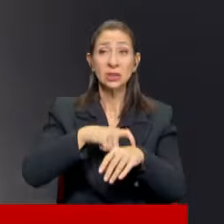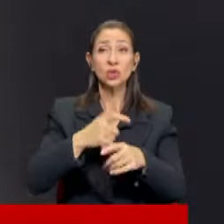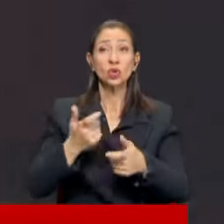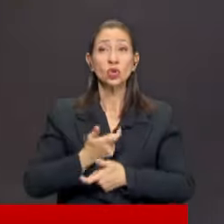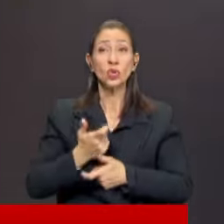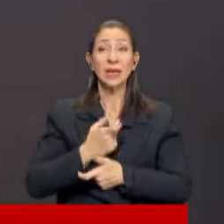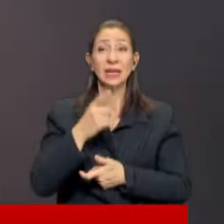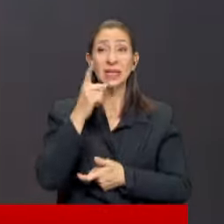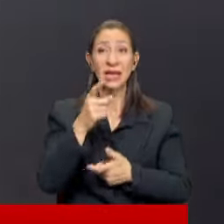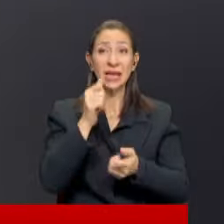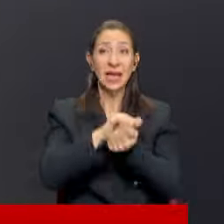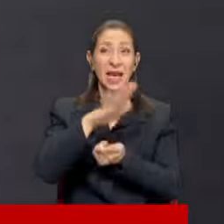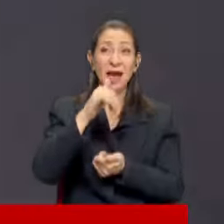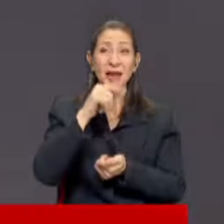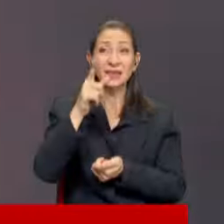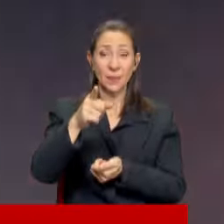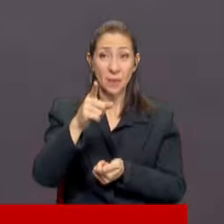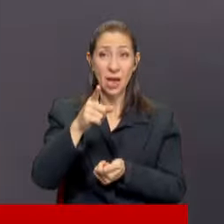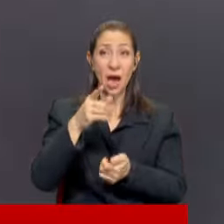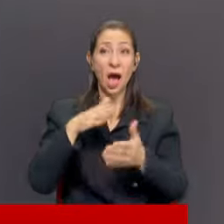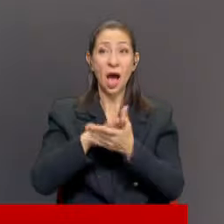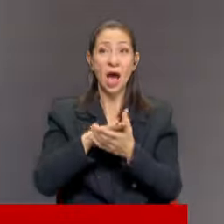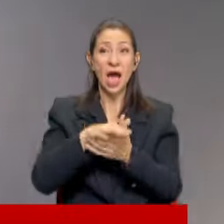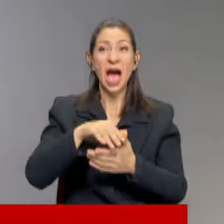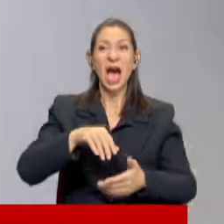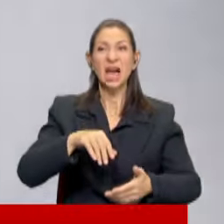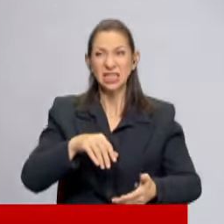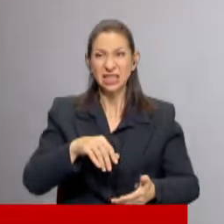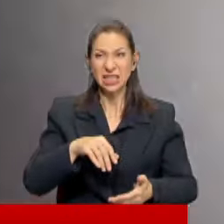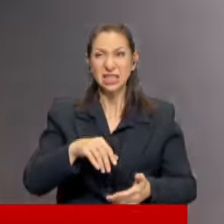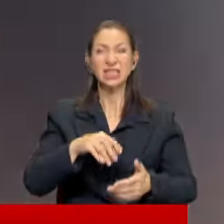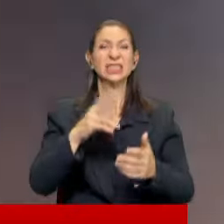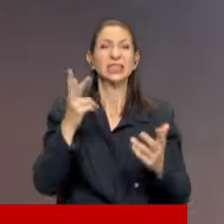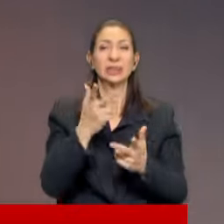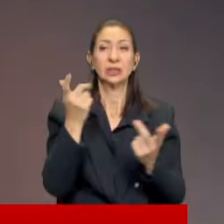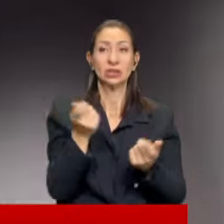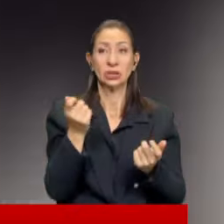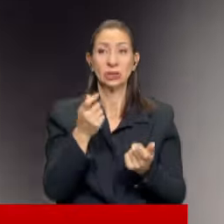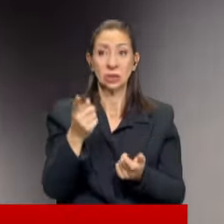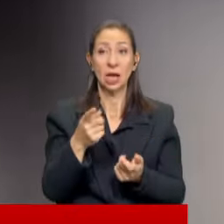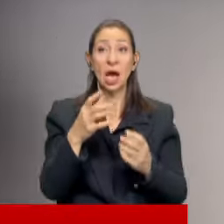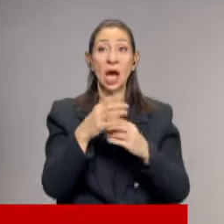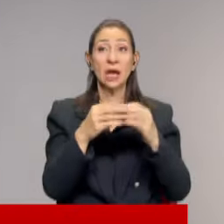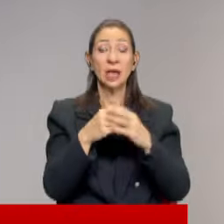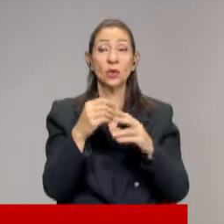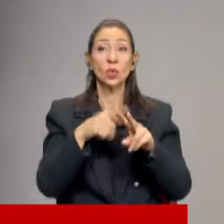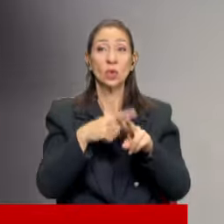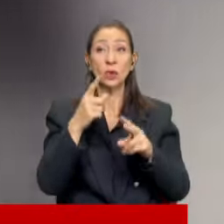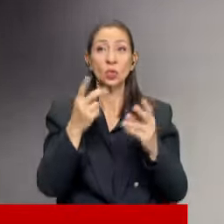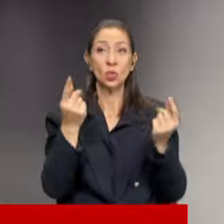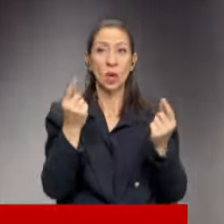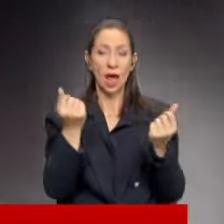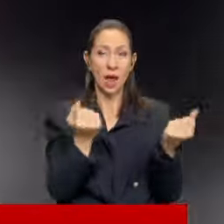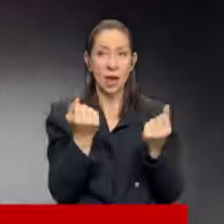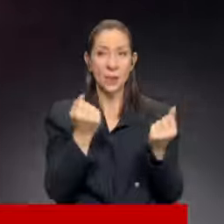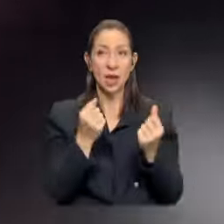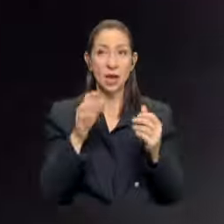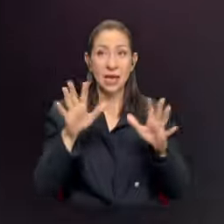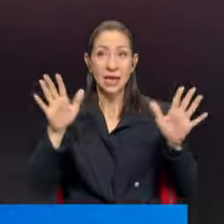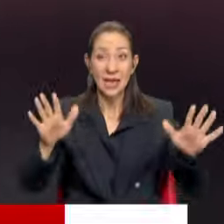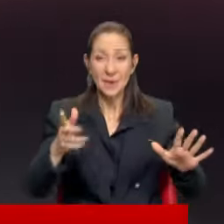güvenlik görevlisi kavga ettiği kişiyi bacağından ısırarak etkisiz hale getirmeye çalıştı. Adana Yüreğir'de düğün arabasının